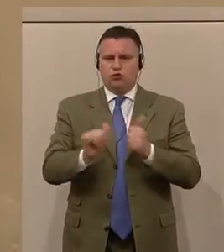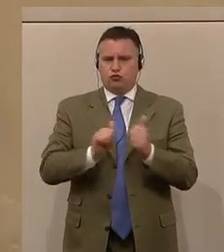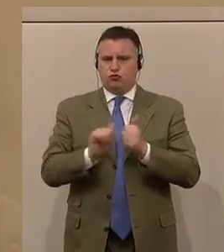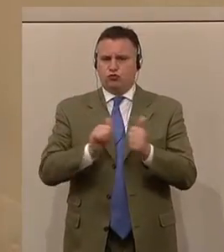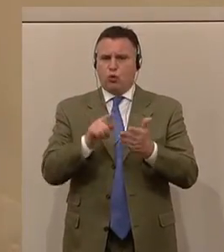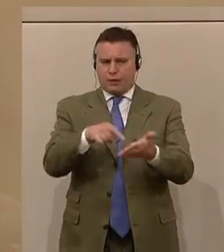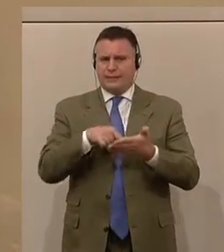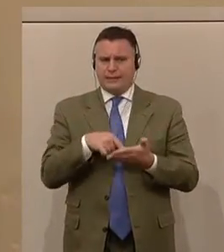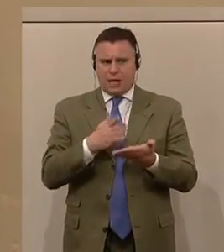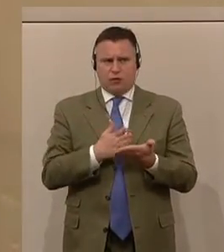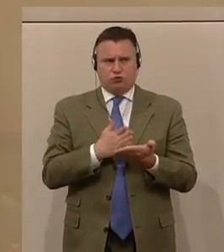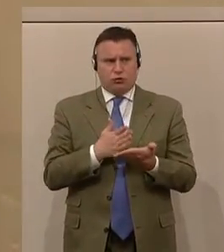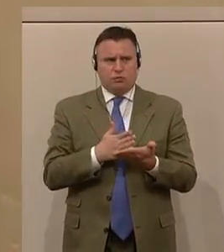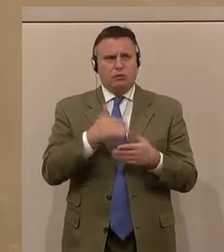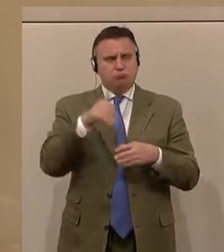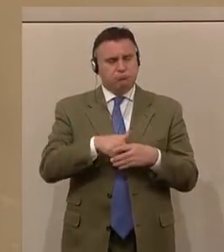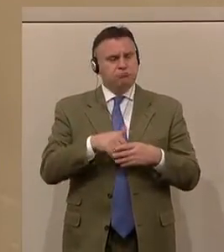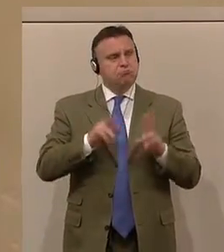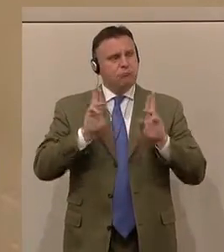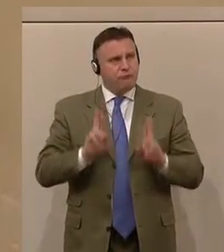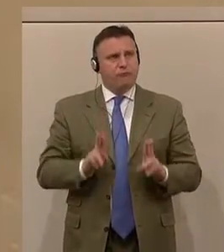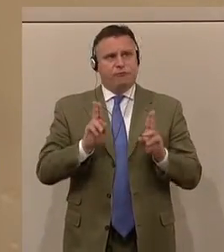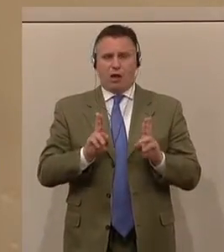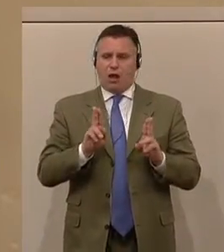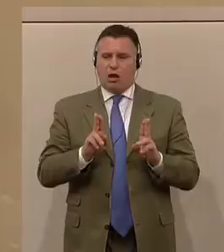Sportteil präsentiert hat. Und das ist ein doch sehr ambitioniertes